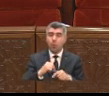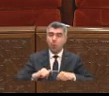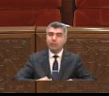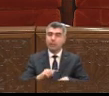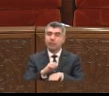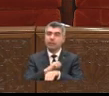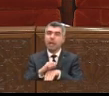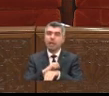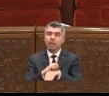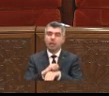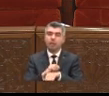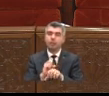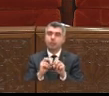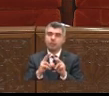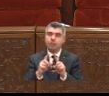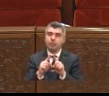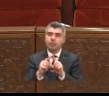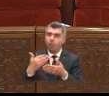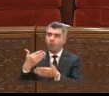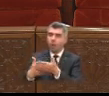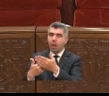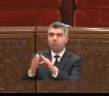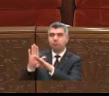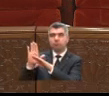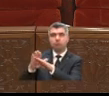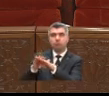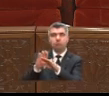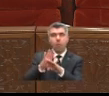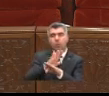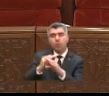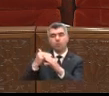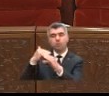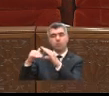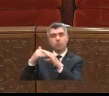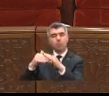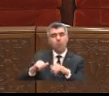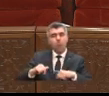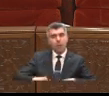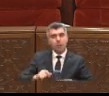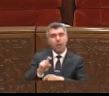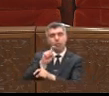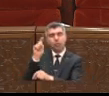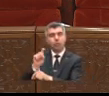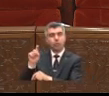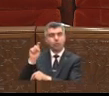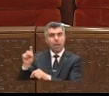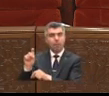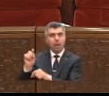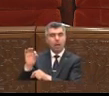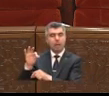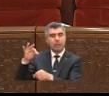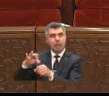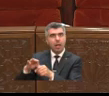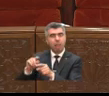الإطار ومشكور دار واحد الدورية باش طلب من كل مع الوزارة وكذلك مع الجامعات الترابية باش أنها